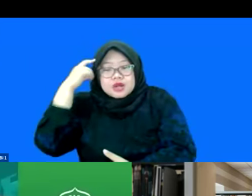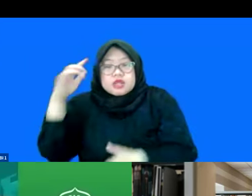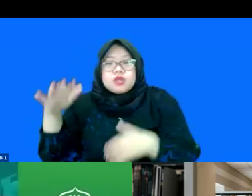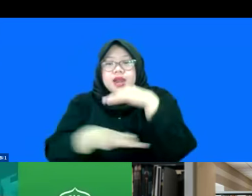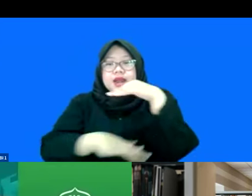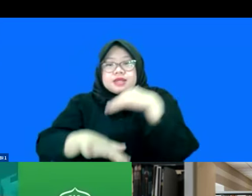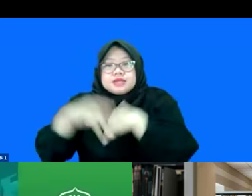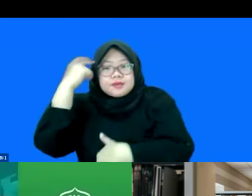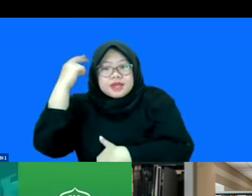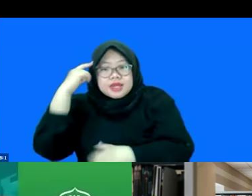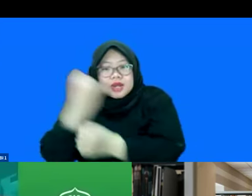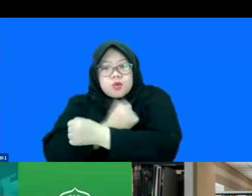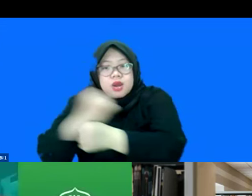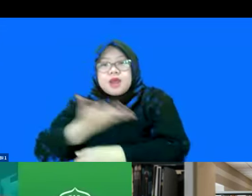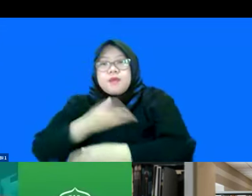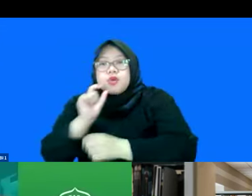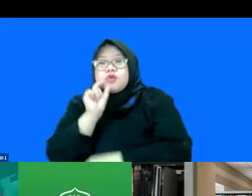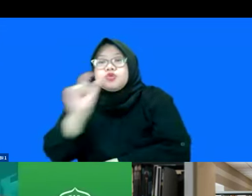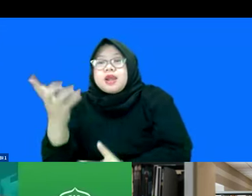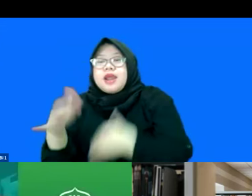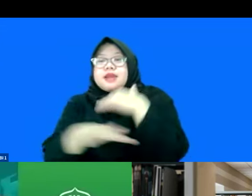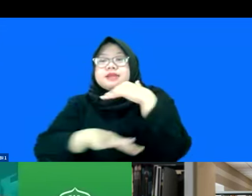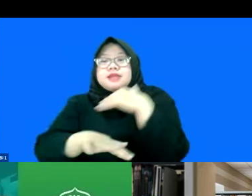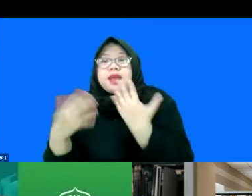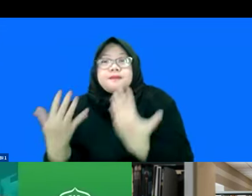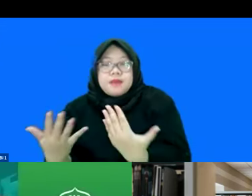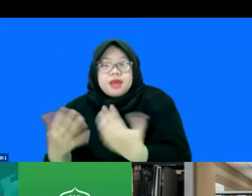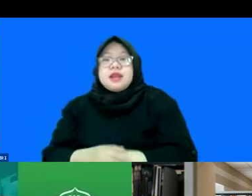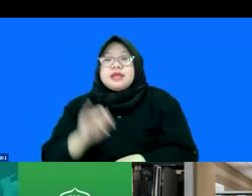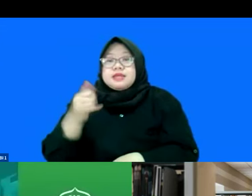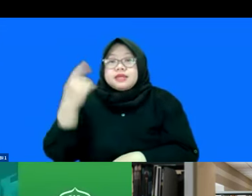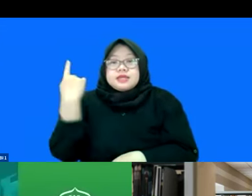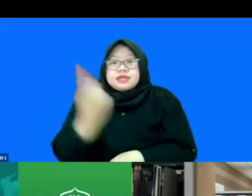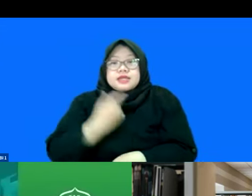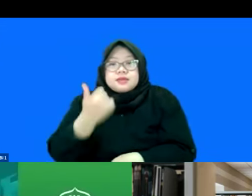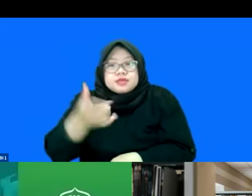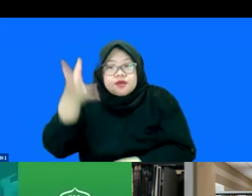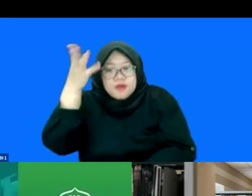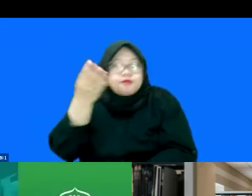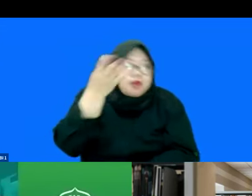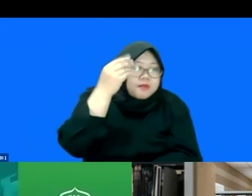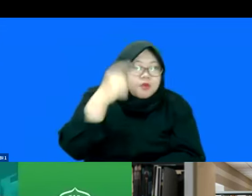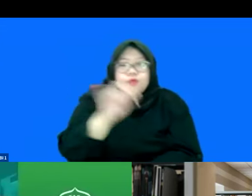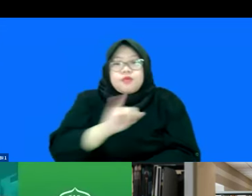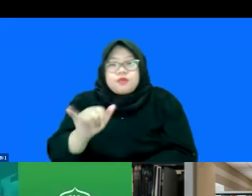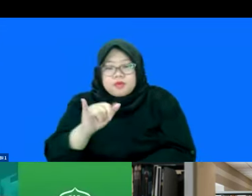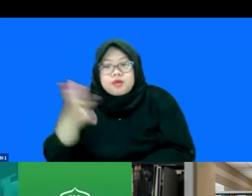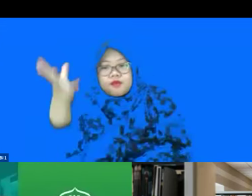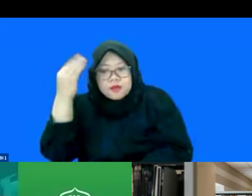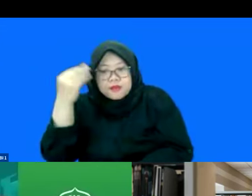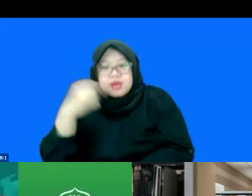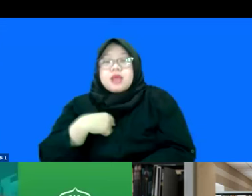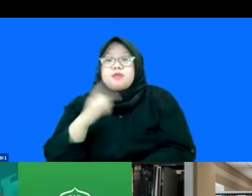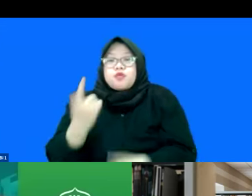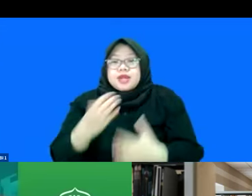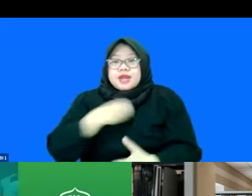kewenangan yang mau diajukan. Apa dasarnya itu mau diajukan? Sehingga kita bisa sama-sama paham maksudnya, karena bisa jadi niatnya mungkin